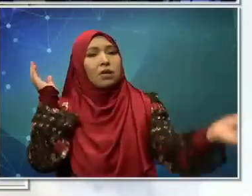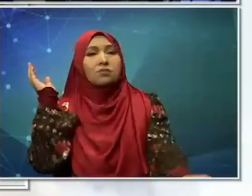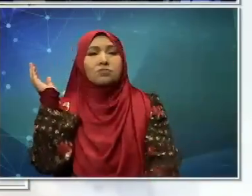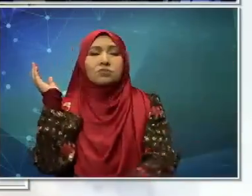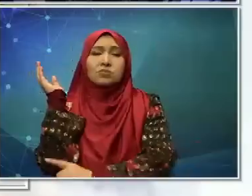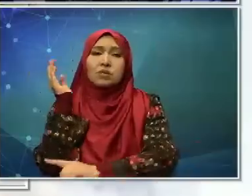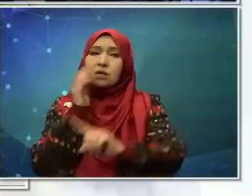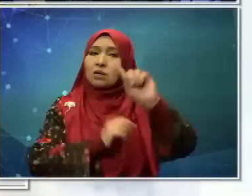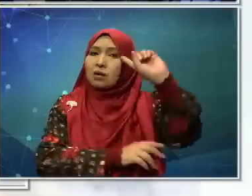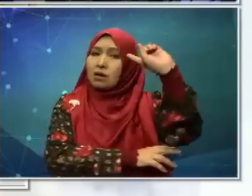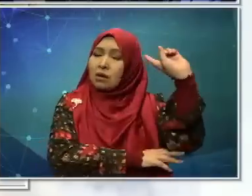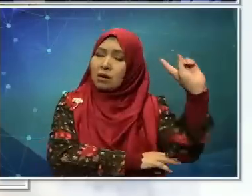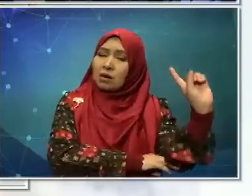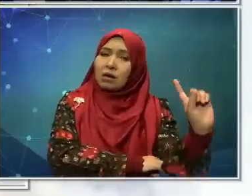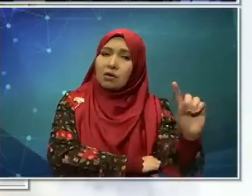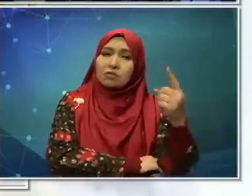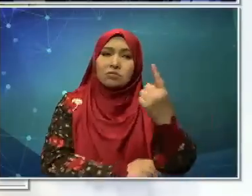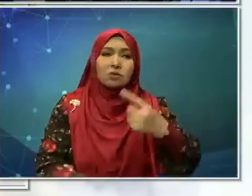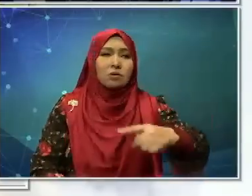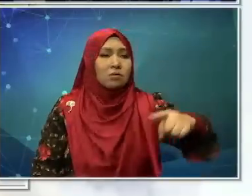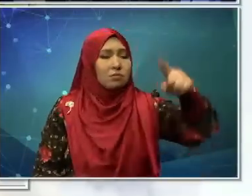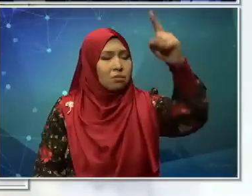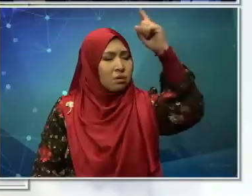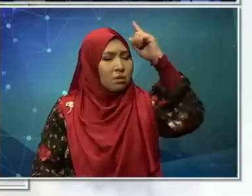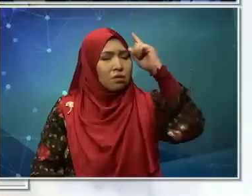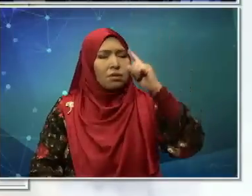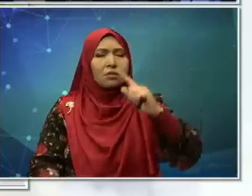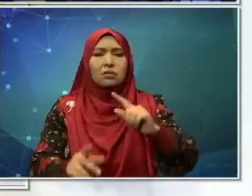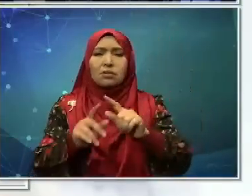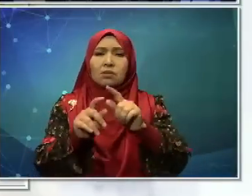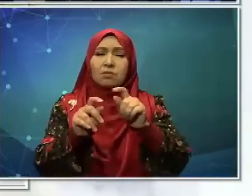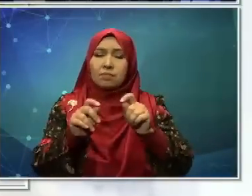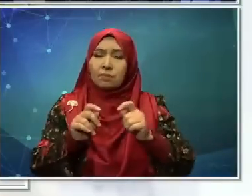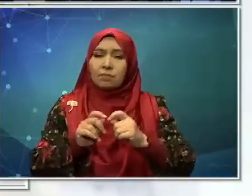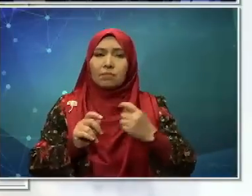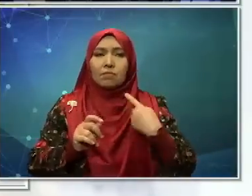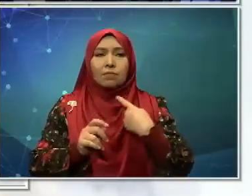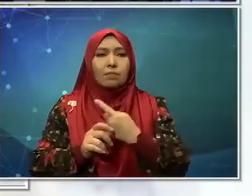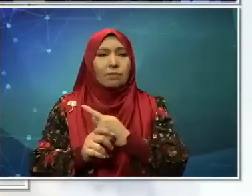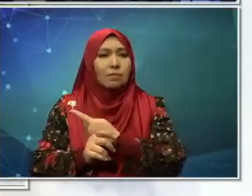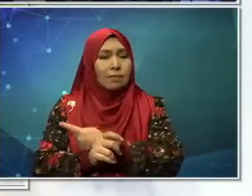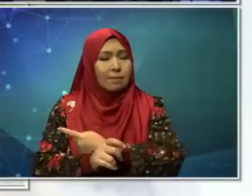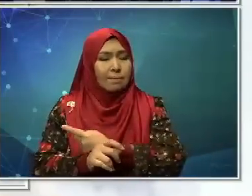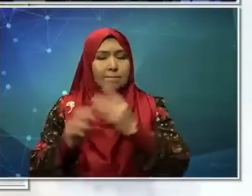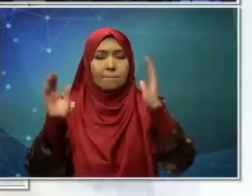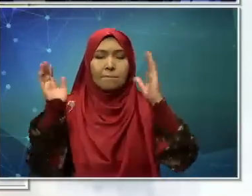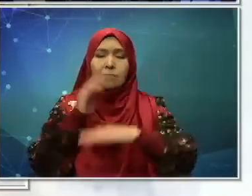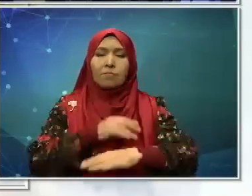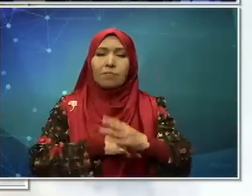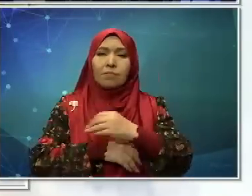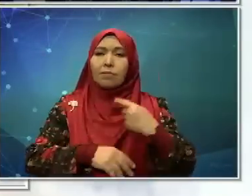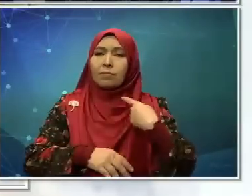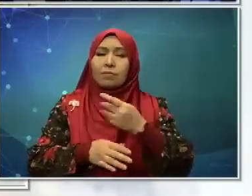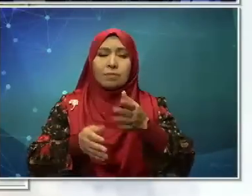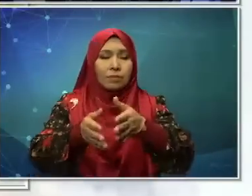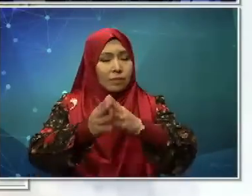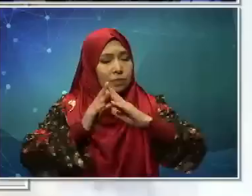iyyaka na'budu wa iyyaka nastain Yin